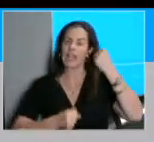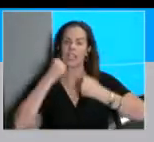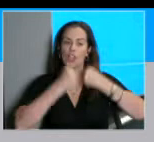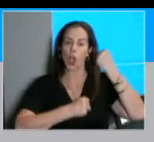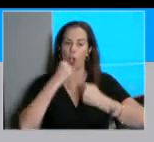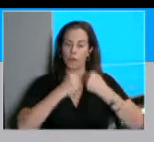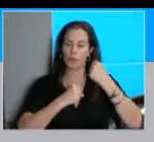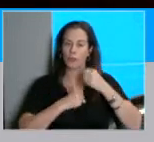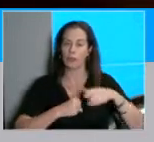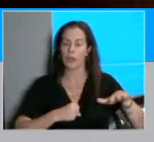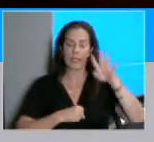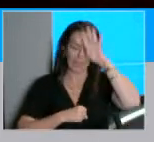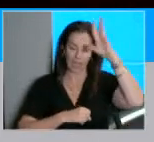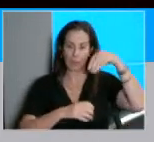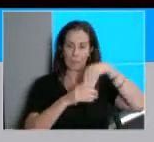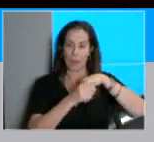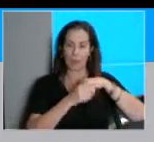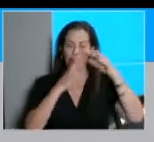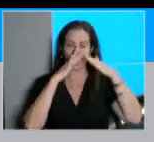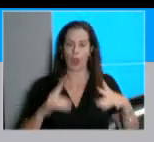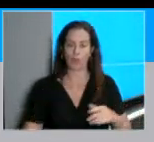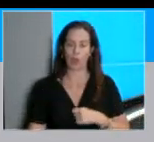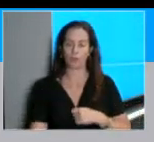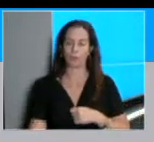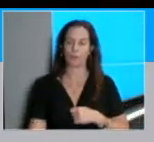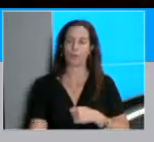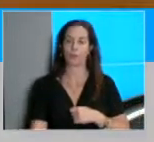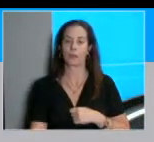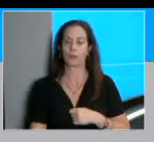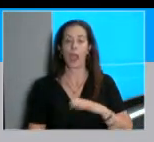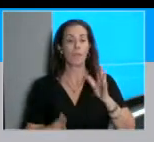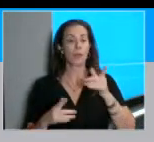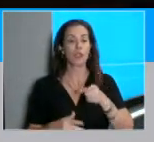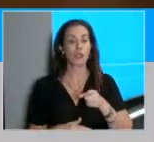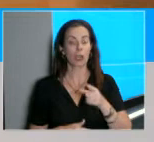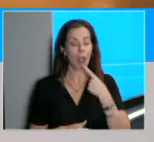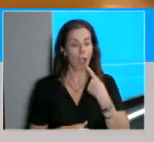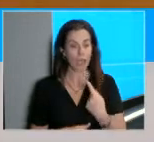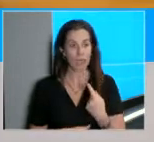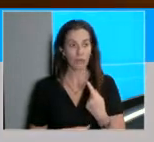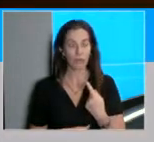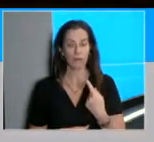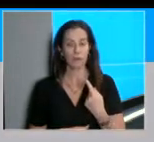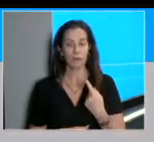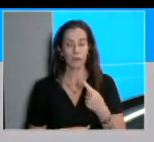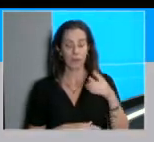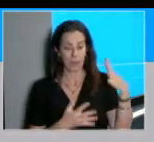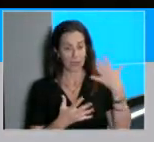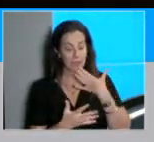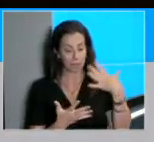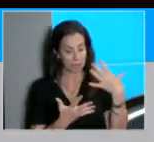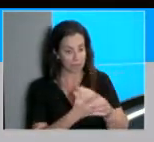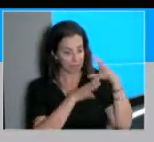איזשהו מאחז איראני במרחב הלבנוני. אבל מה שצריך לומר בבוקר הזה, הסיכול הזה הוא